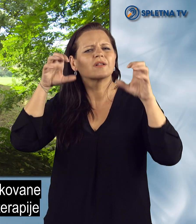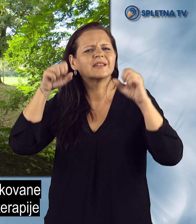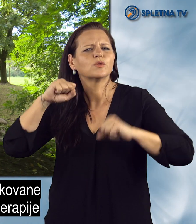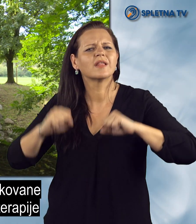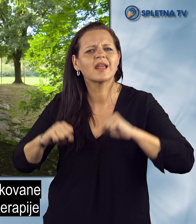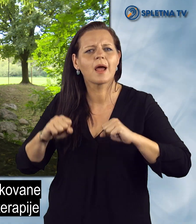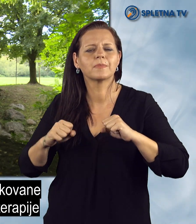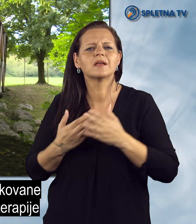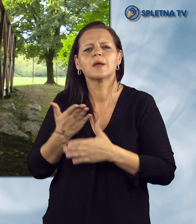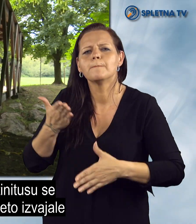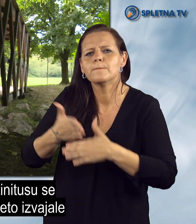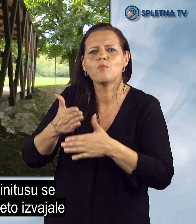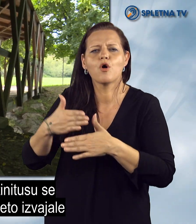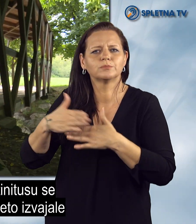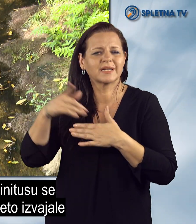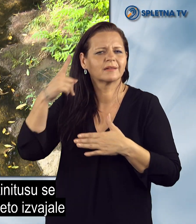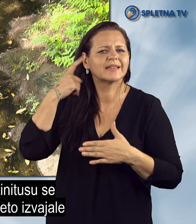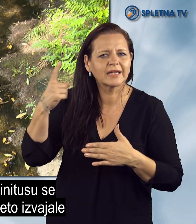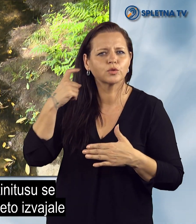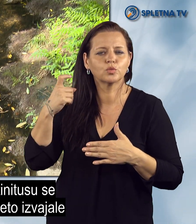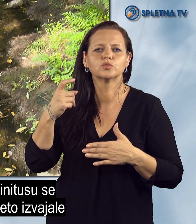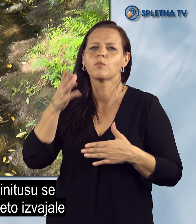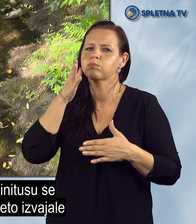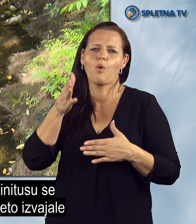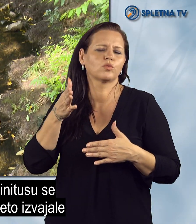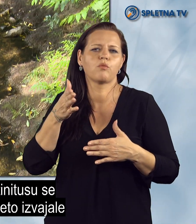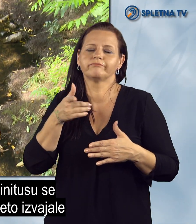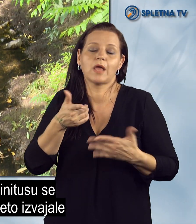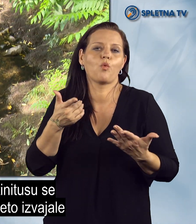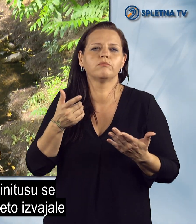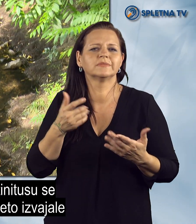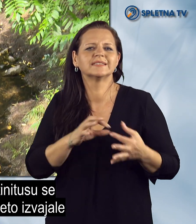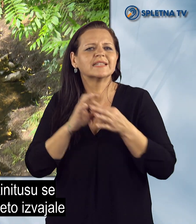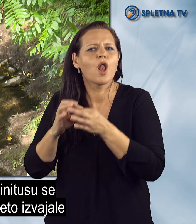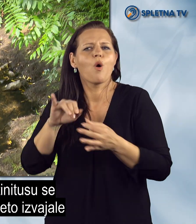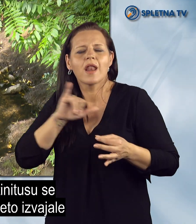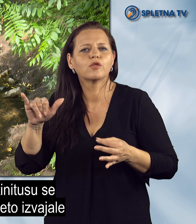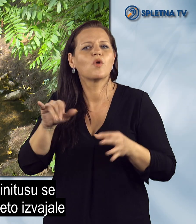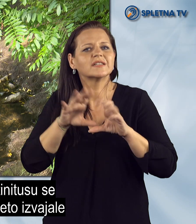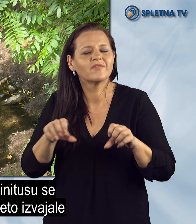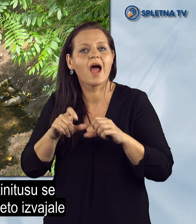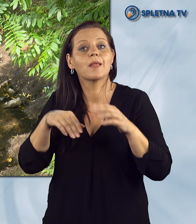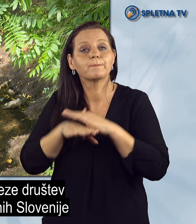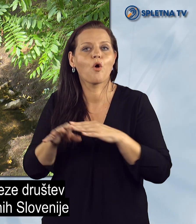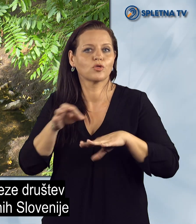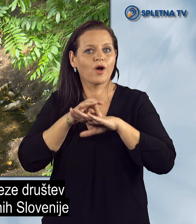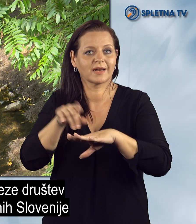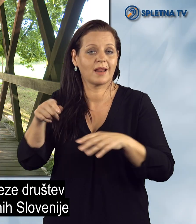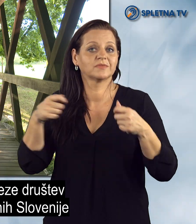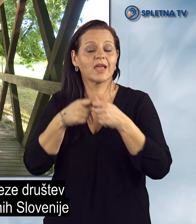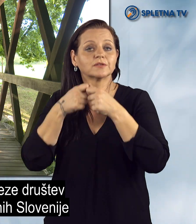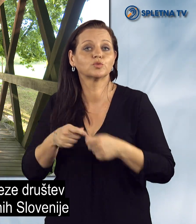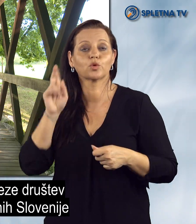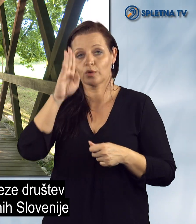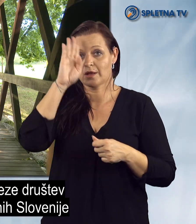kognitivne terapije za pomoč ob tinitusu se bodo tako celo leto izvajale pod okriljem Zveze društev gluhih in naglušnih Slovenije